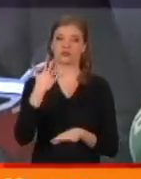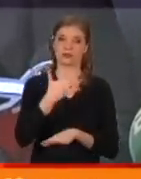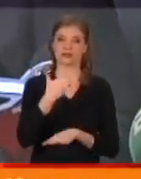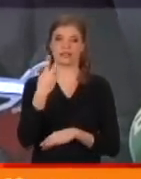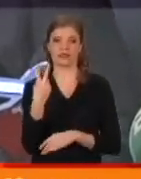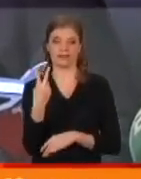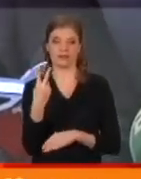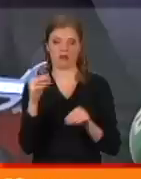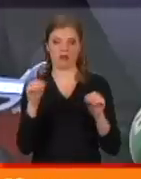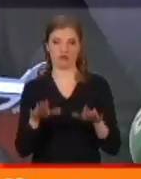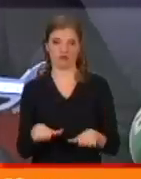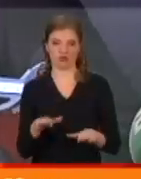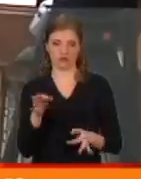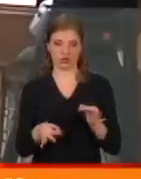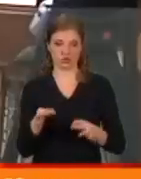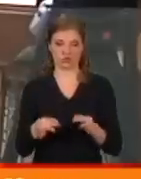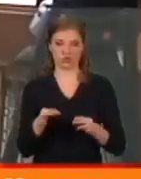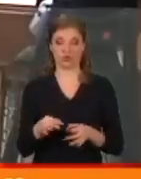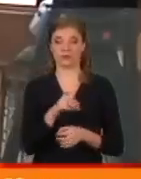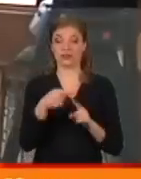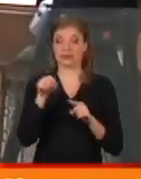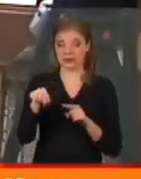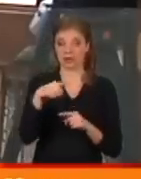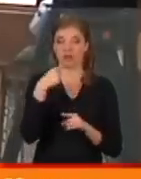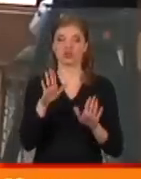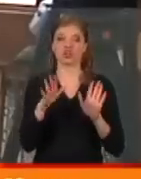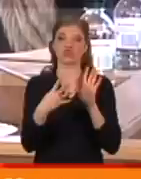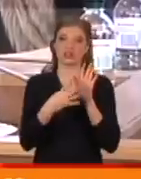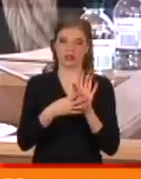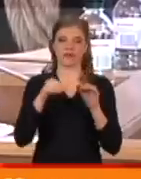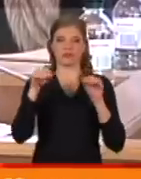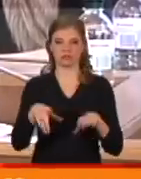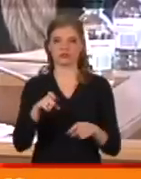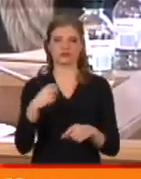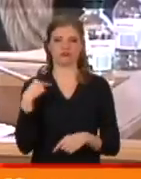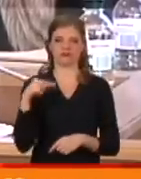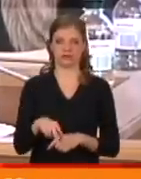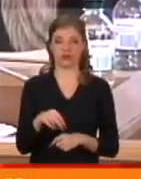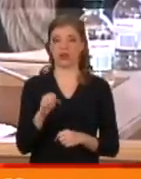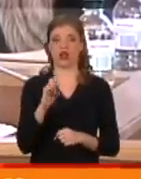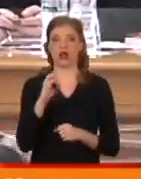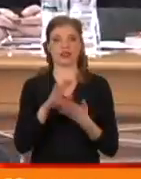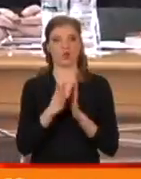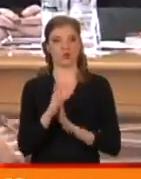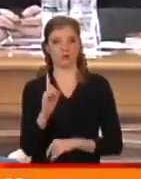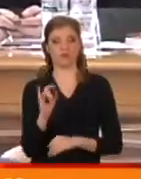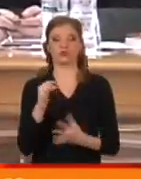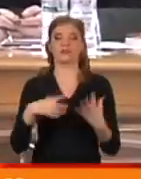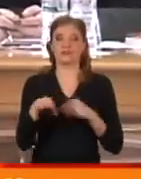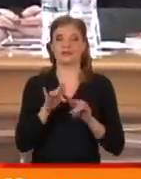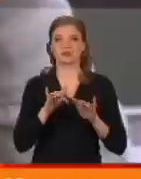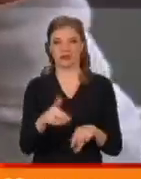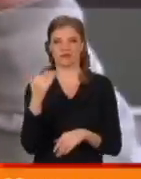52 рішення суду. З-поміж них, каже, лише 9 вироків з позбавленням волі, а не умовно. Та й ті у